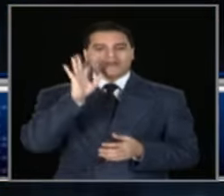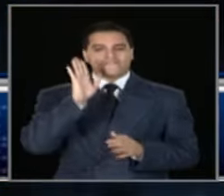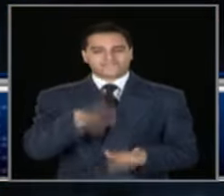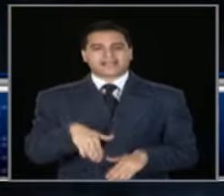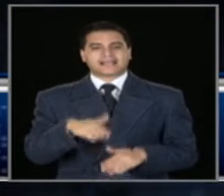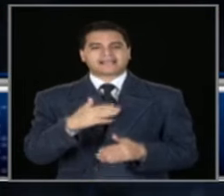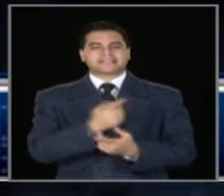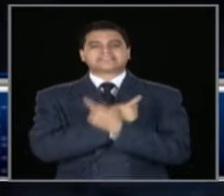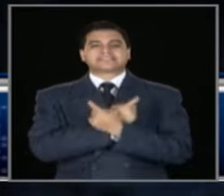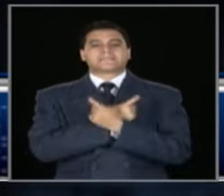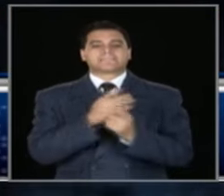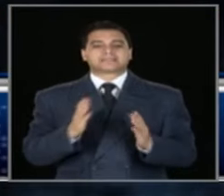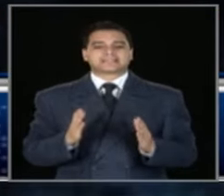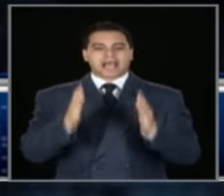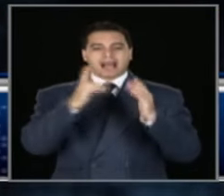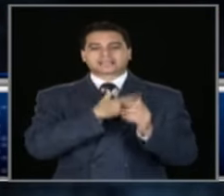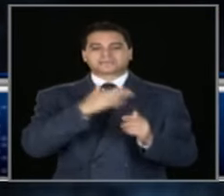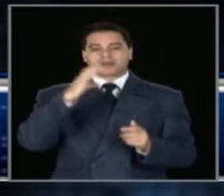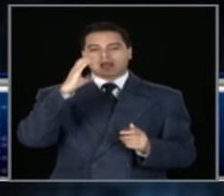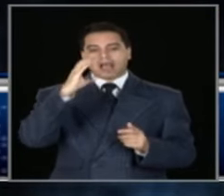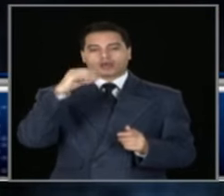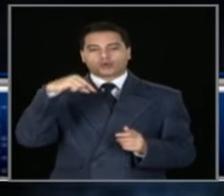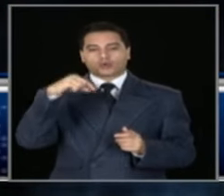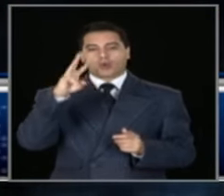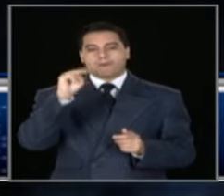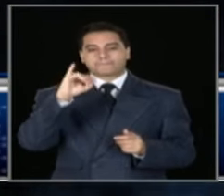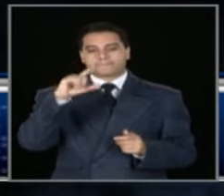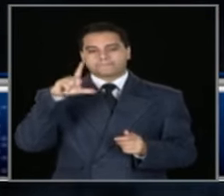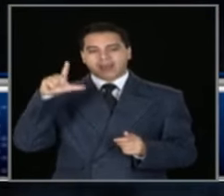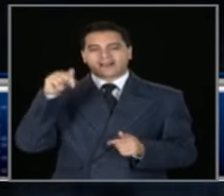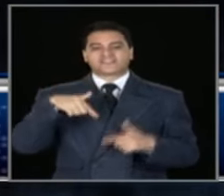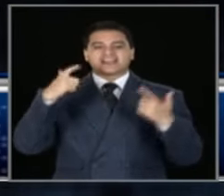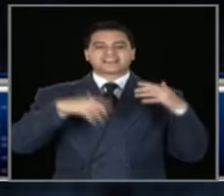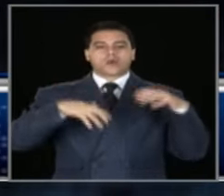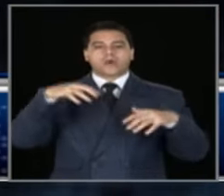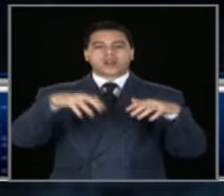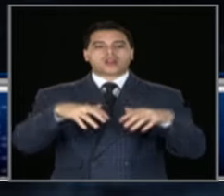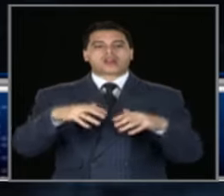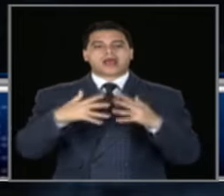يقع تمثال كيوميل بإحدى دول أوروبا الوسطى، فما هي؟